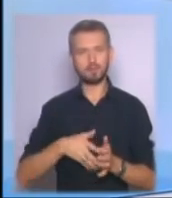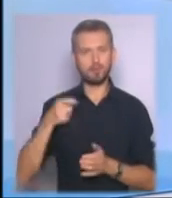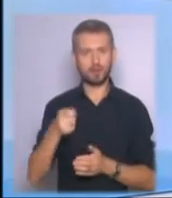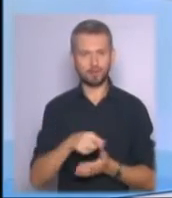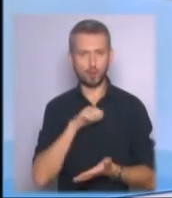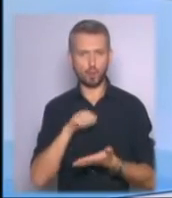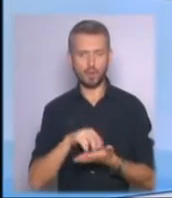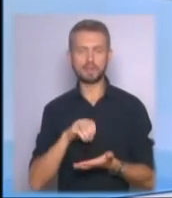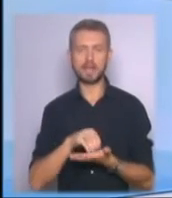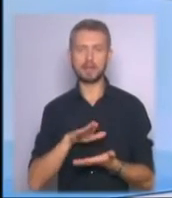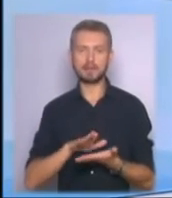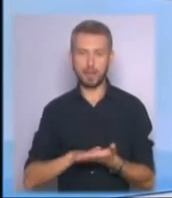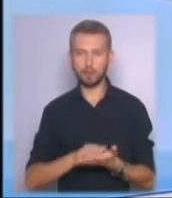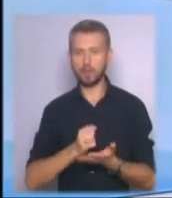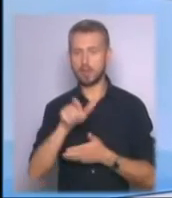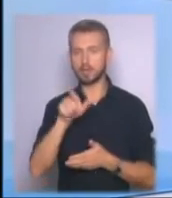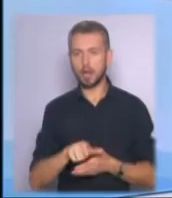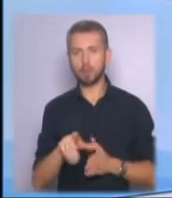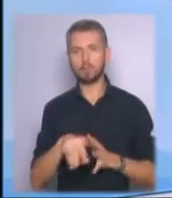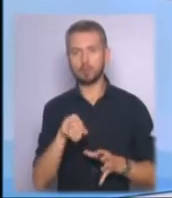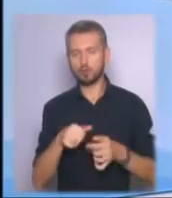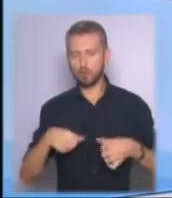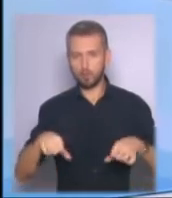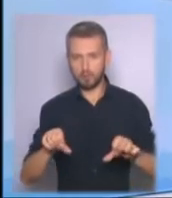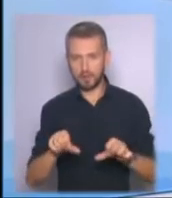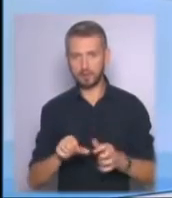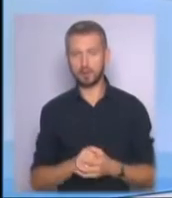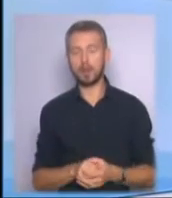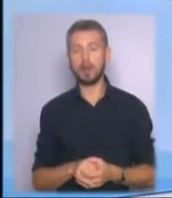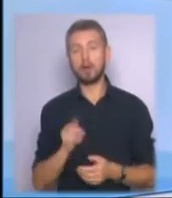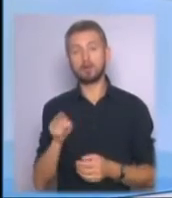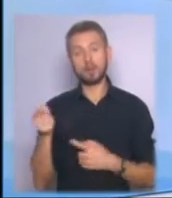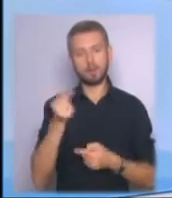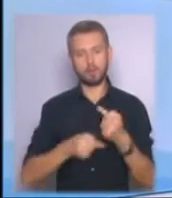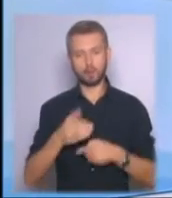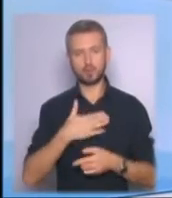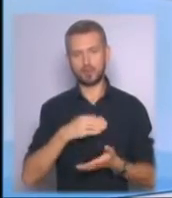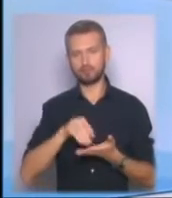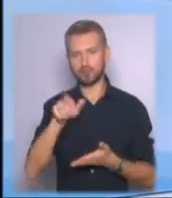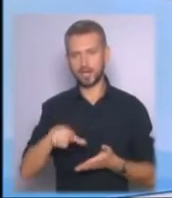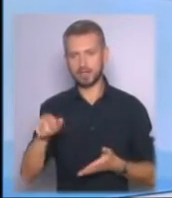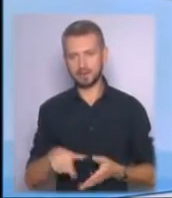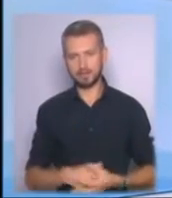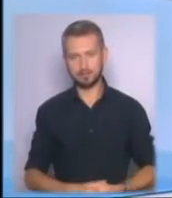на реєстрацію кандидатом до виборчої комісії. З тервиборчкому повернулись наші журналісти.